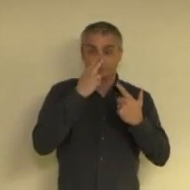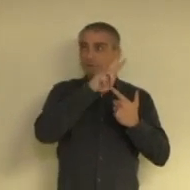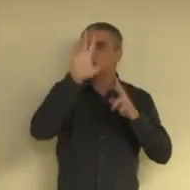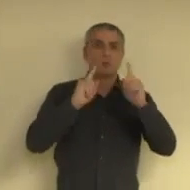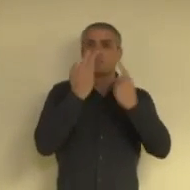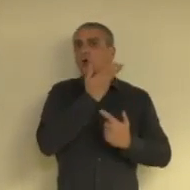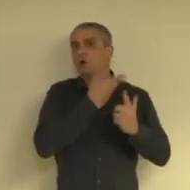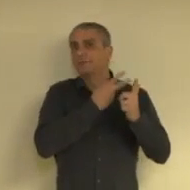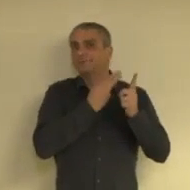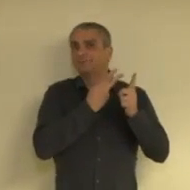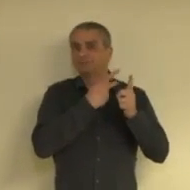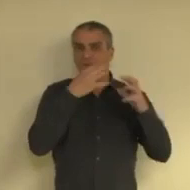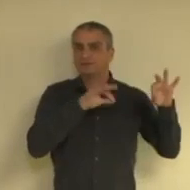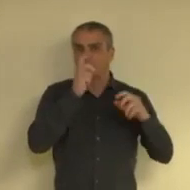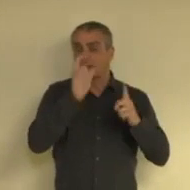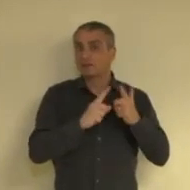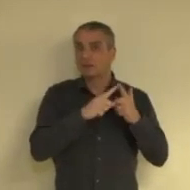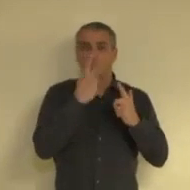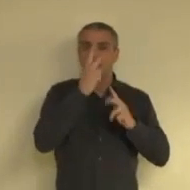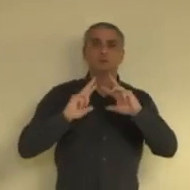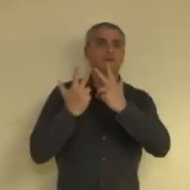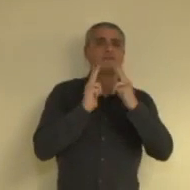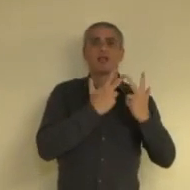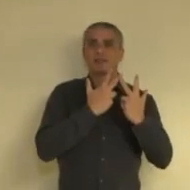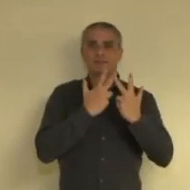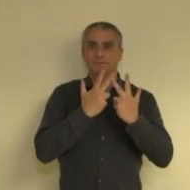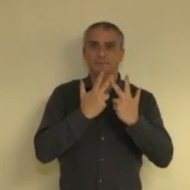תסתכלו מה קורה שם. תסתכלו על הצוותים